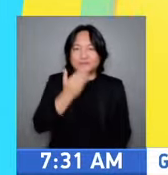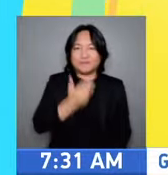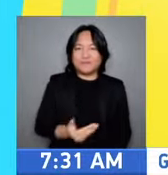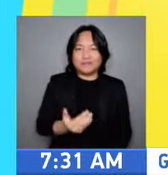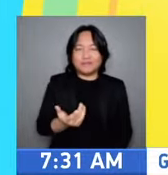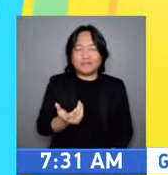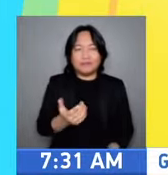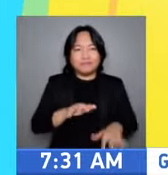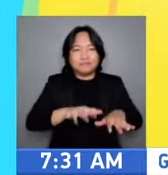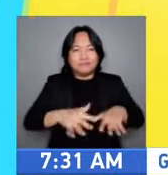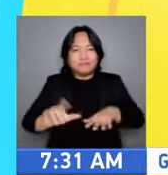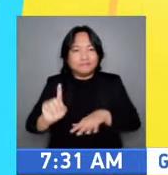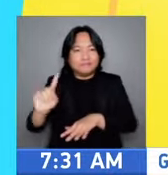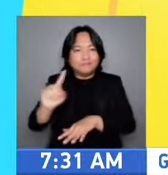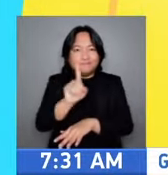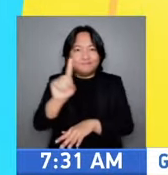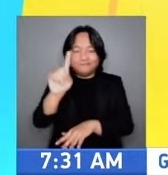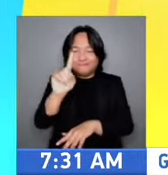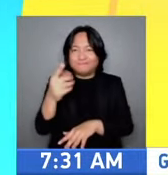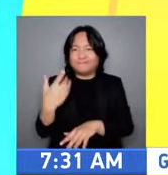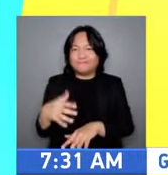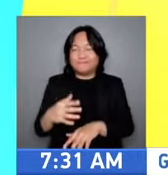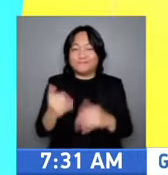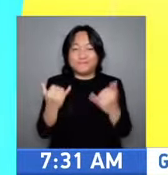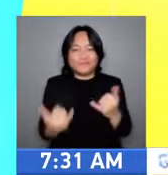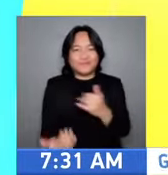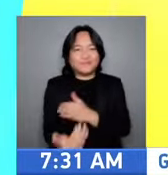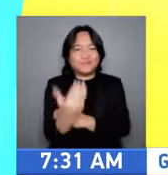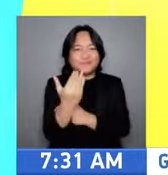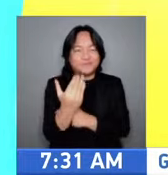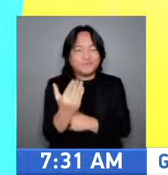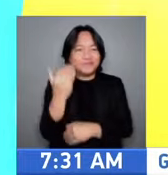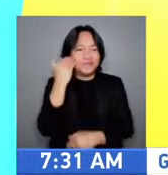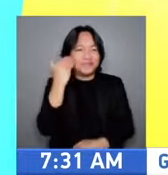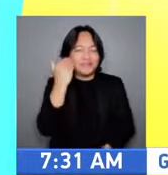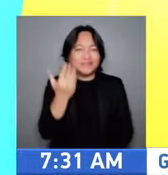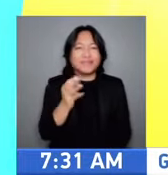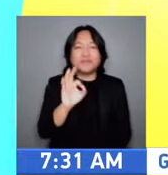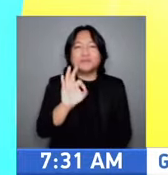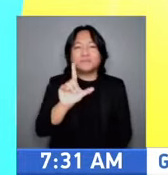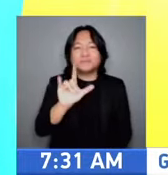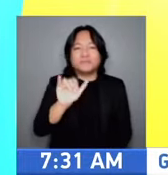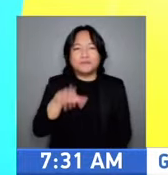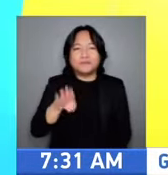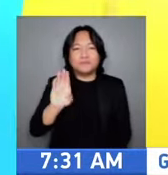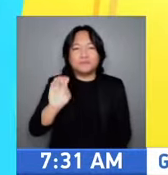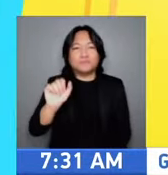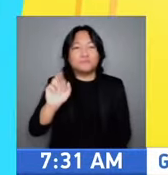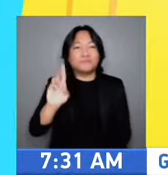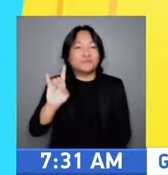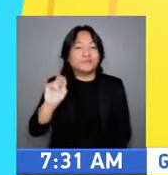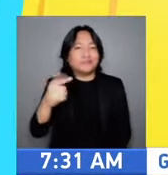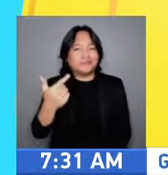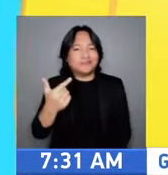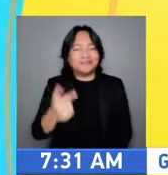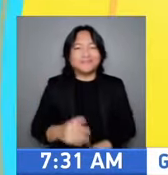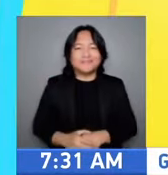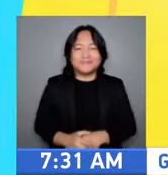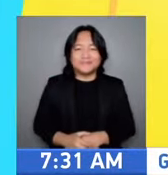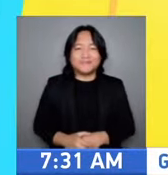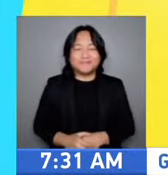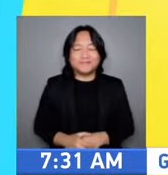this morning, mga kapuso. Ang flyboarding. What's up, guys? Narinig niyo pa ba kami while you guys are... Oo nga, no? Up